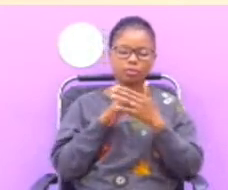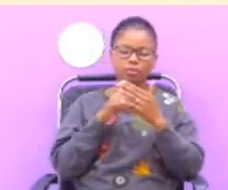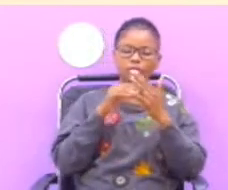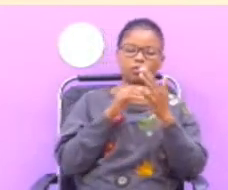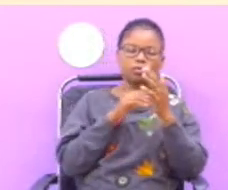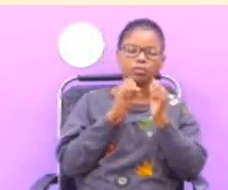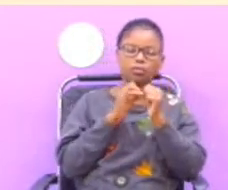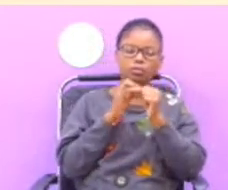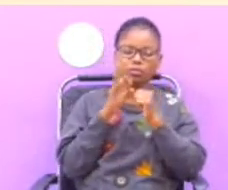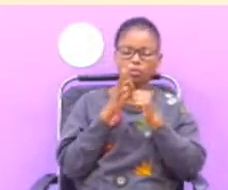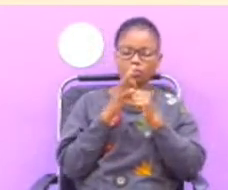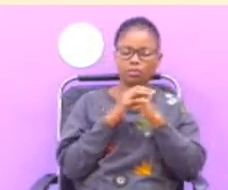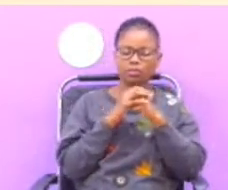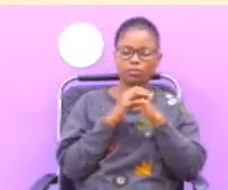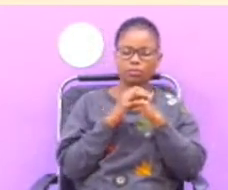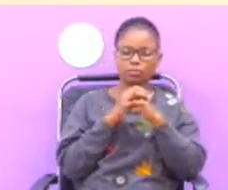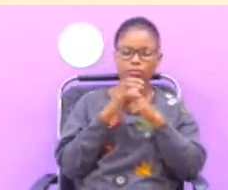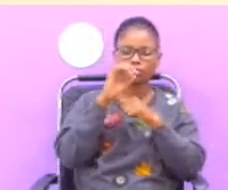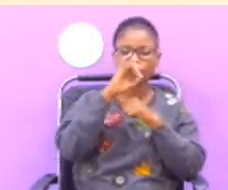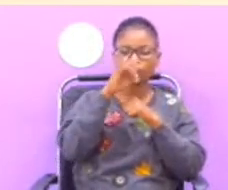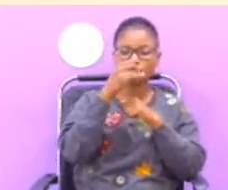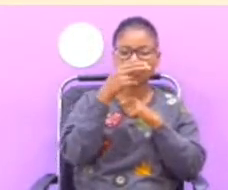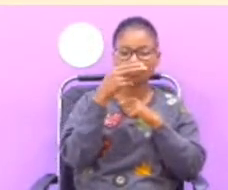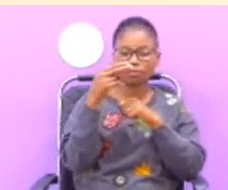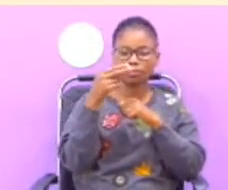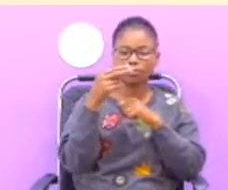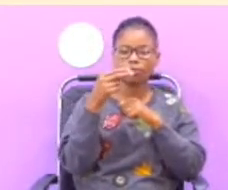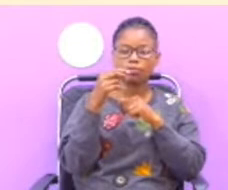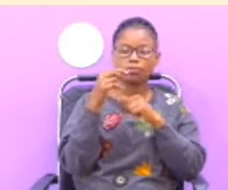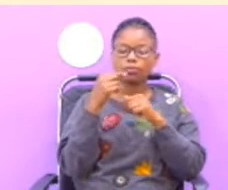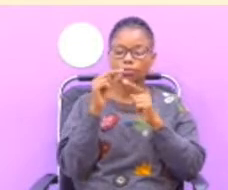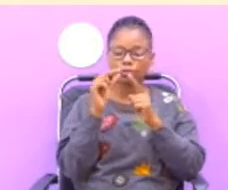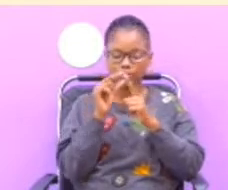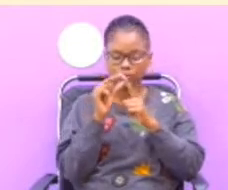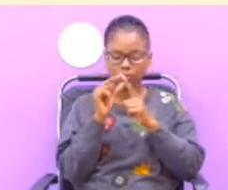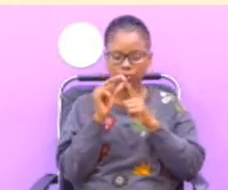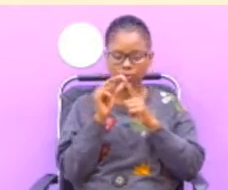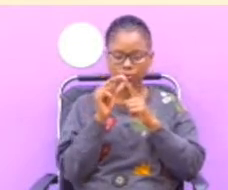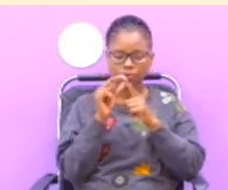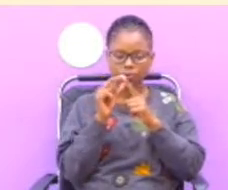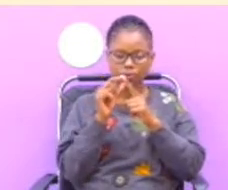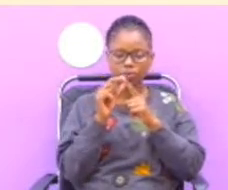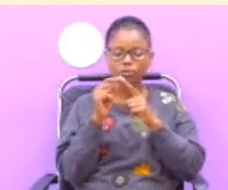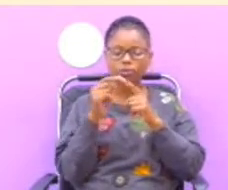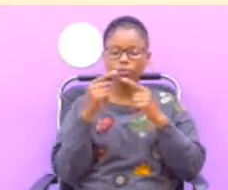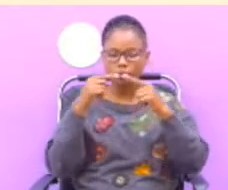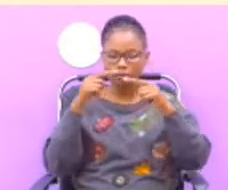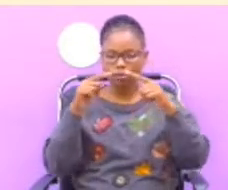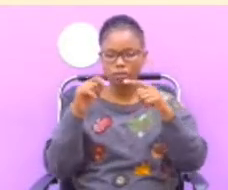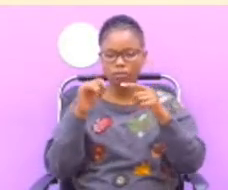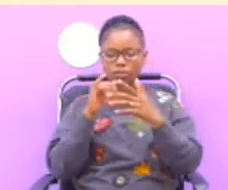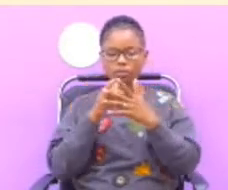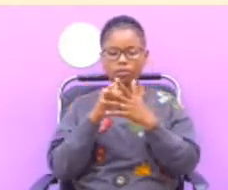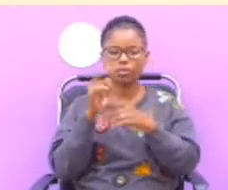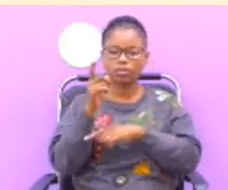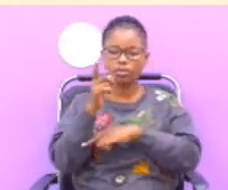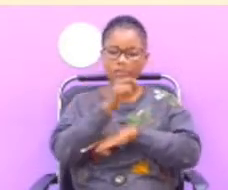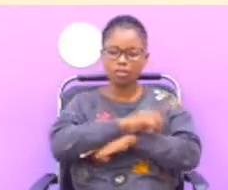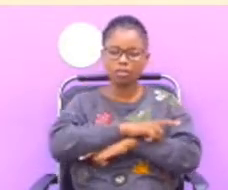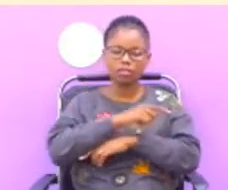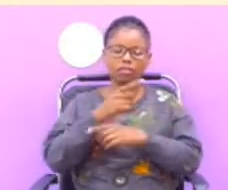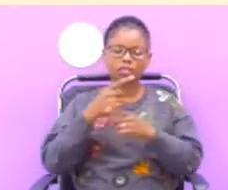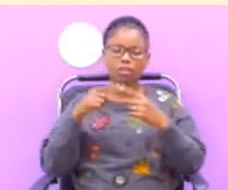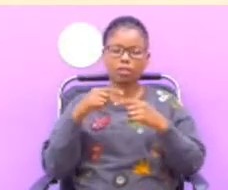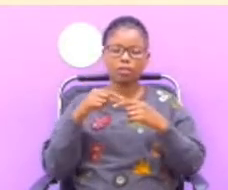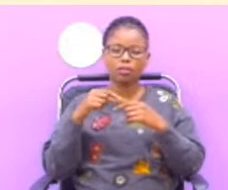maandĩko makoiga atĩrĩrĩ, Jehova nĩ ũũ ekuga, atĩrĩrĩ, matukũ nĩ maroka, rĩrĩa